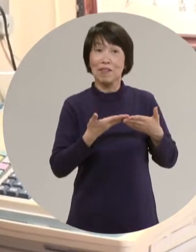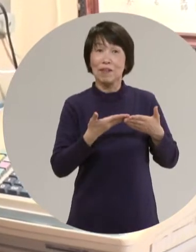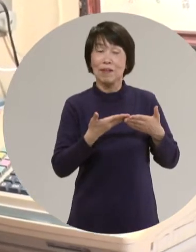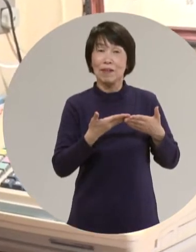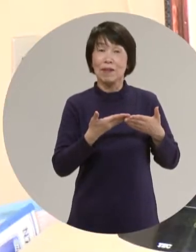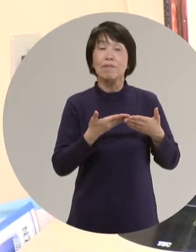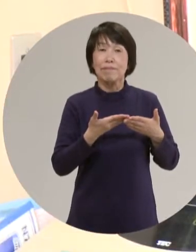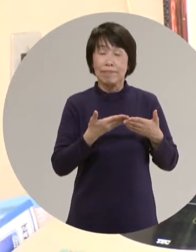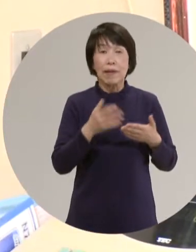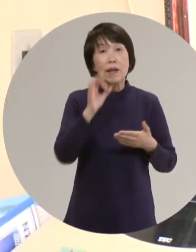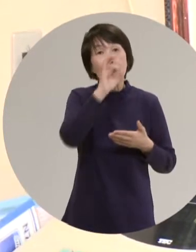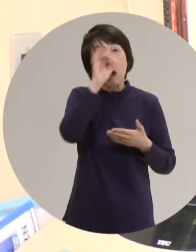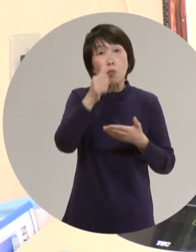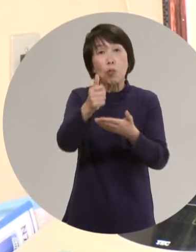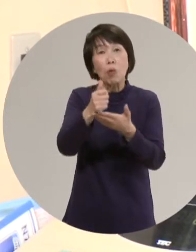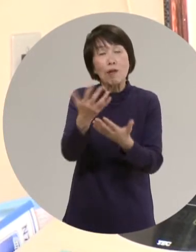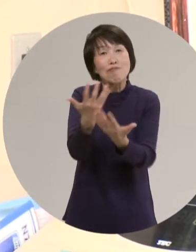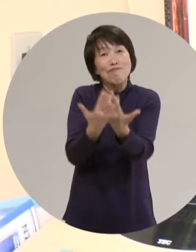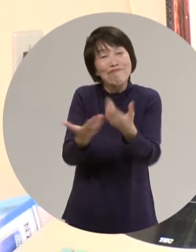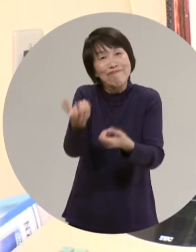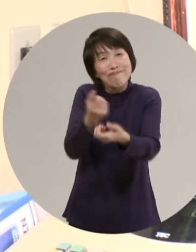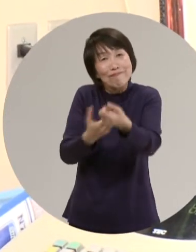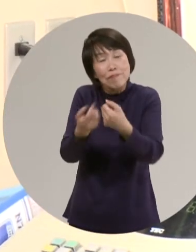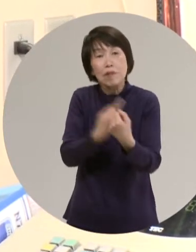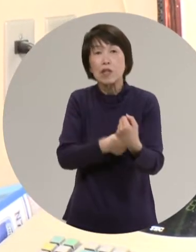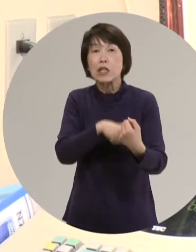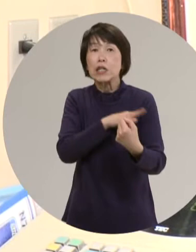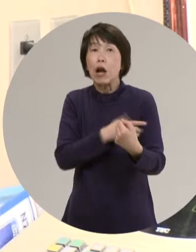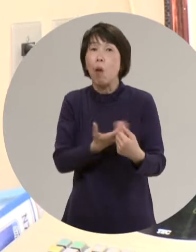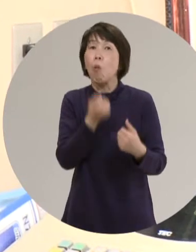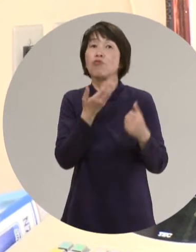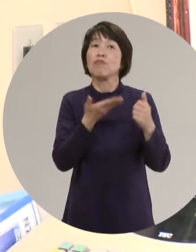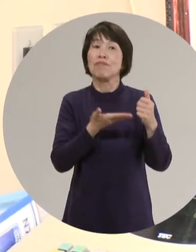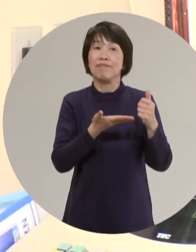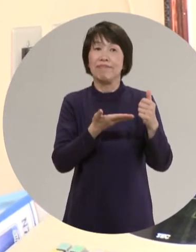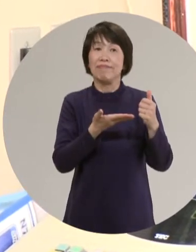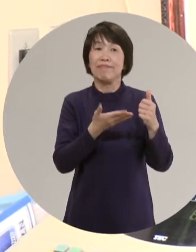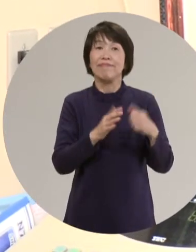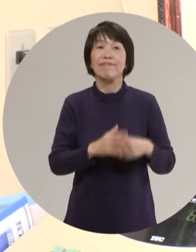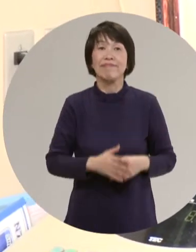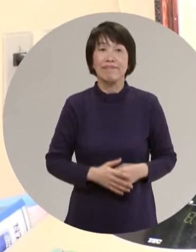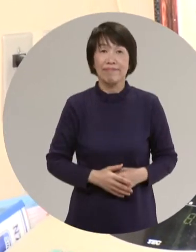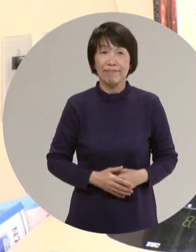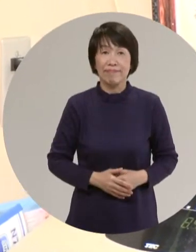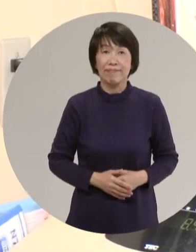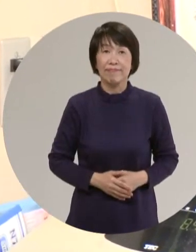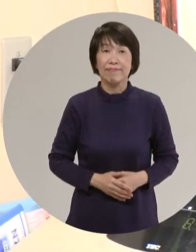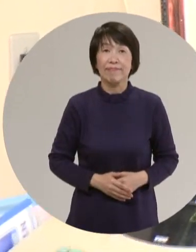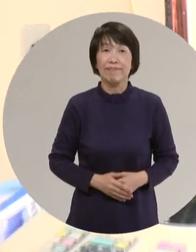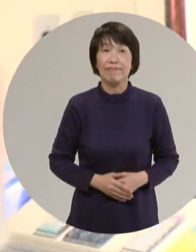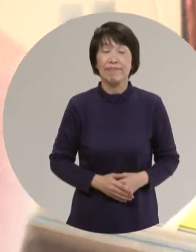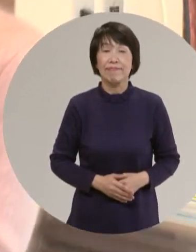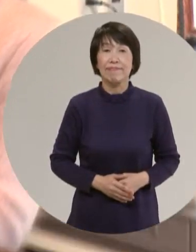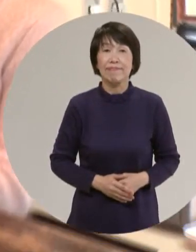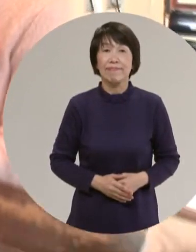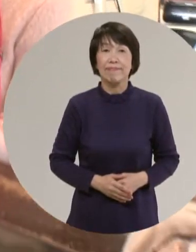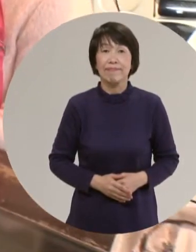えてくれます。観光客を呼び寄せてくれる力があると思います。